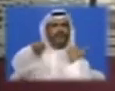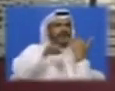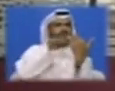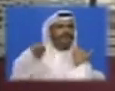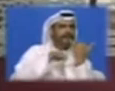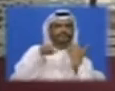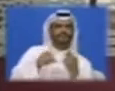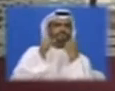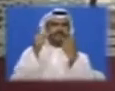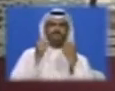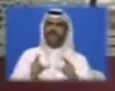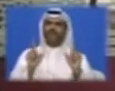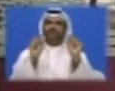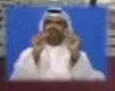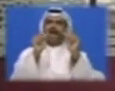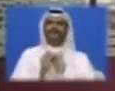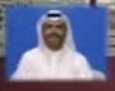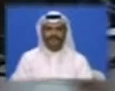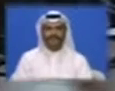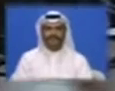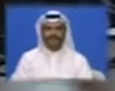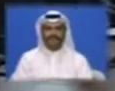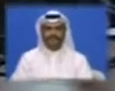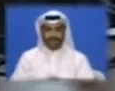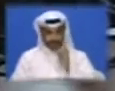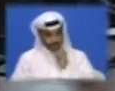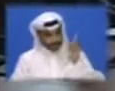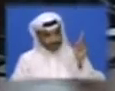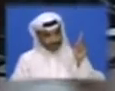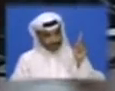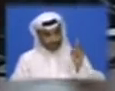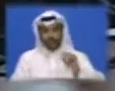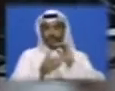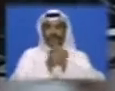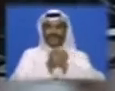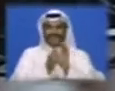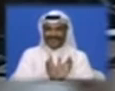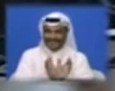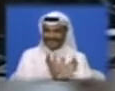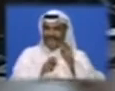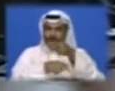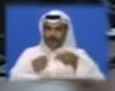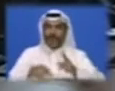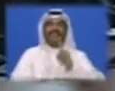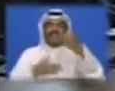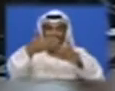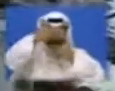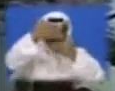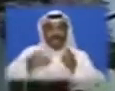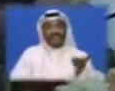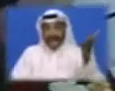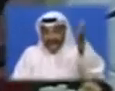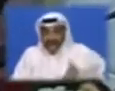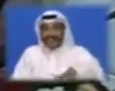البينية التي تقوم بها في السنة. وتسعى مجموعة الصداقة البرلمانية الكويتية المغربية إلى